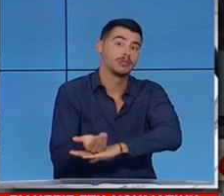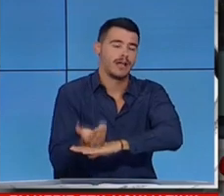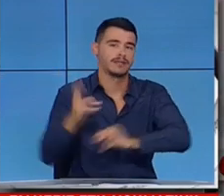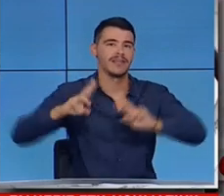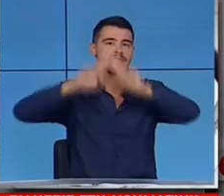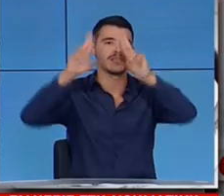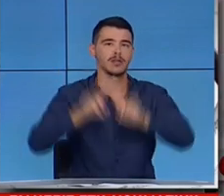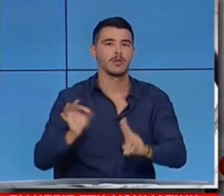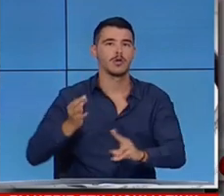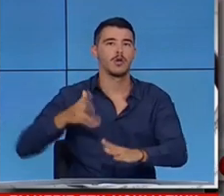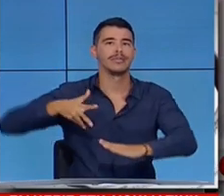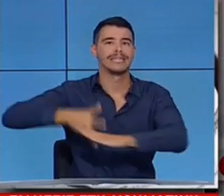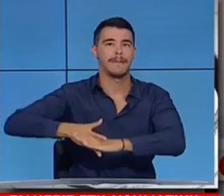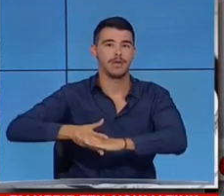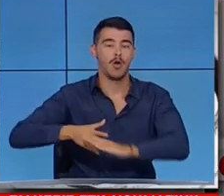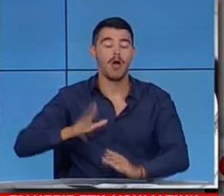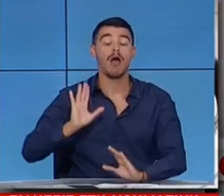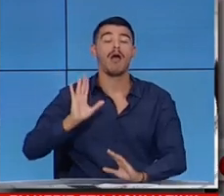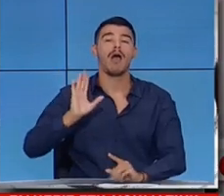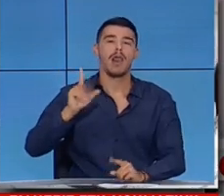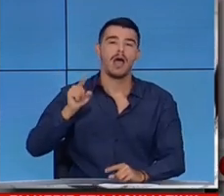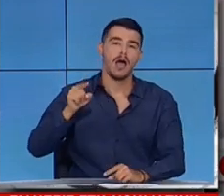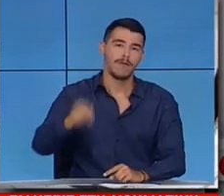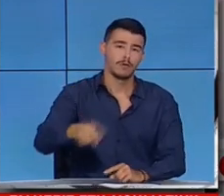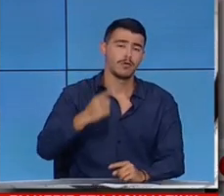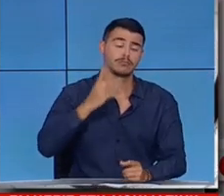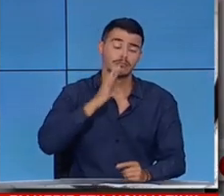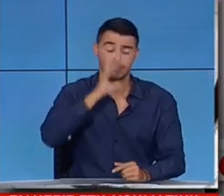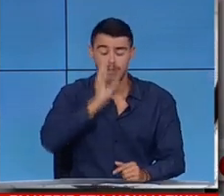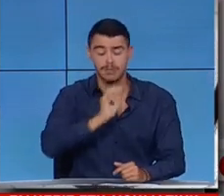πάρα πολύ δύσκολο πολιτικά και γι' αυτό δίνουμε και τον αγώνα για να